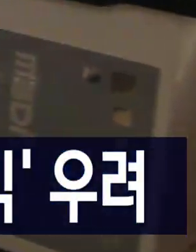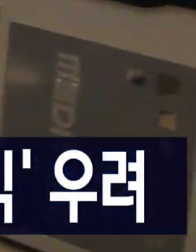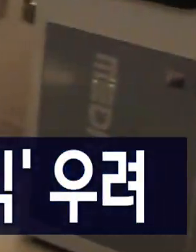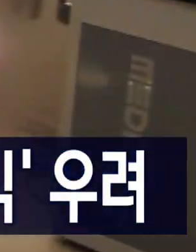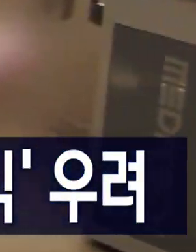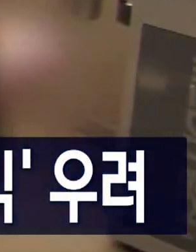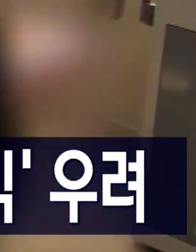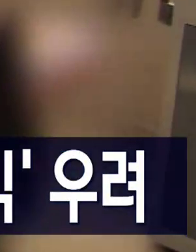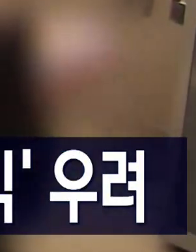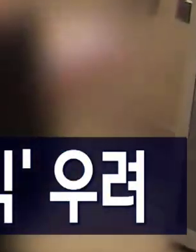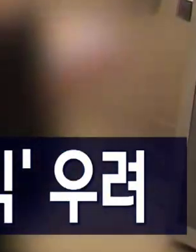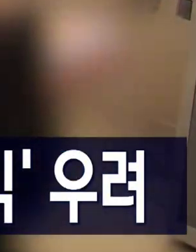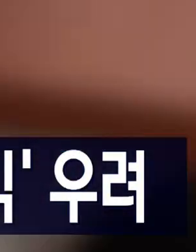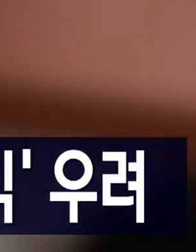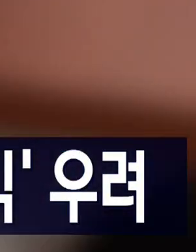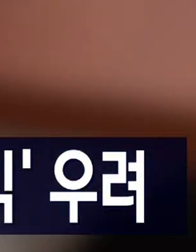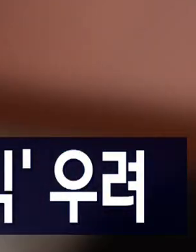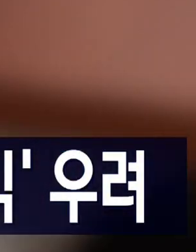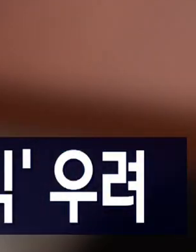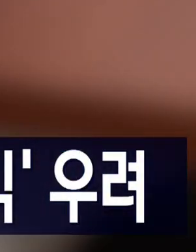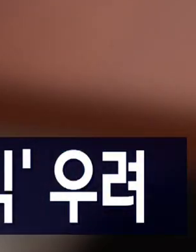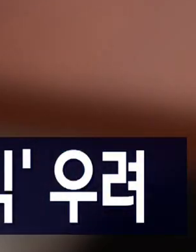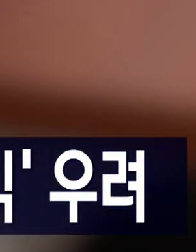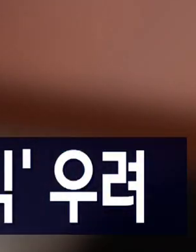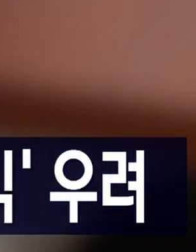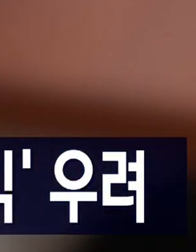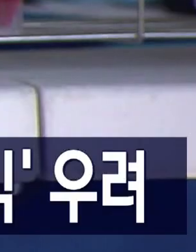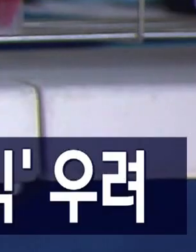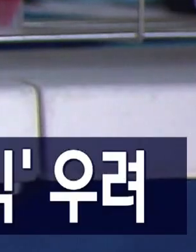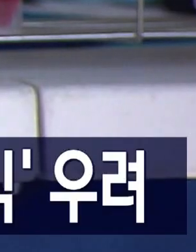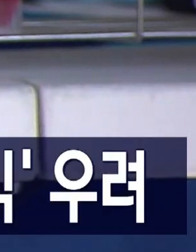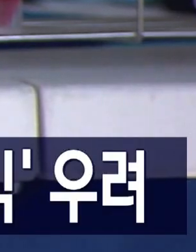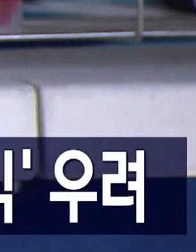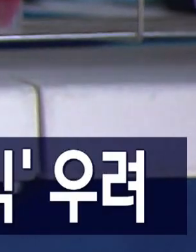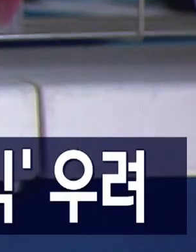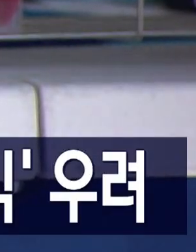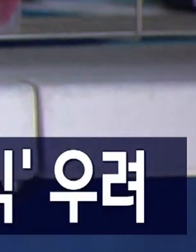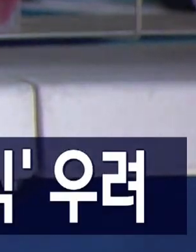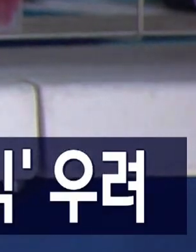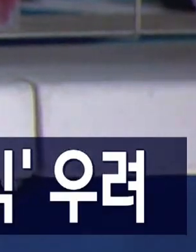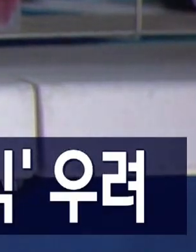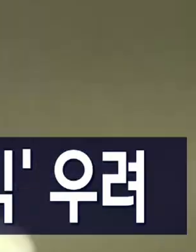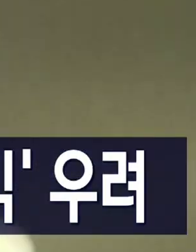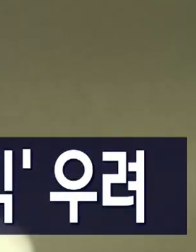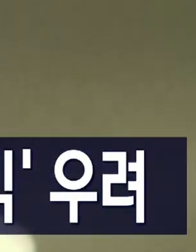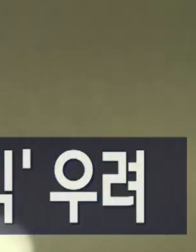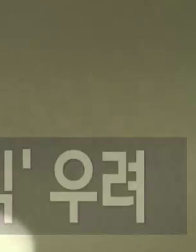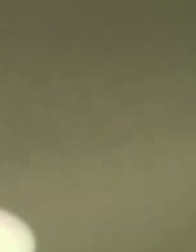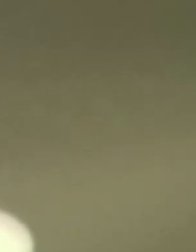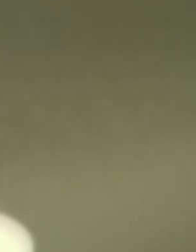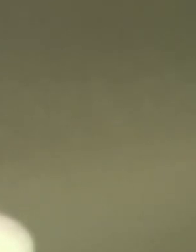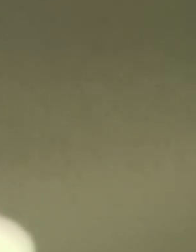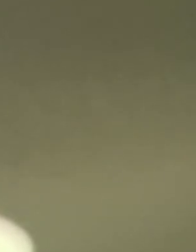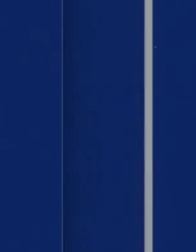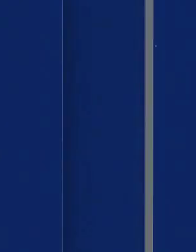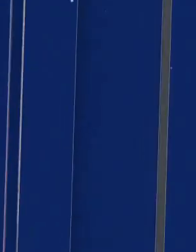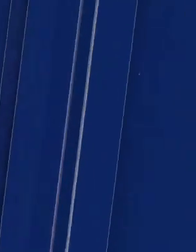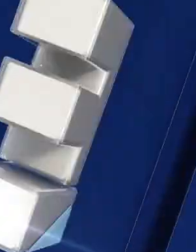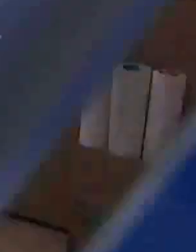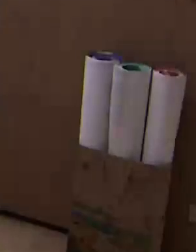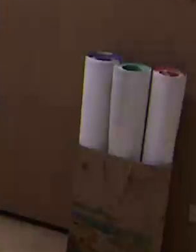겨울철을 앞두고 전남적 코로나19 재유행세가 심상치 않습니다. 코로나19와 독감이 함께 유행하는 트윈데믹 우려도 큽니다.